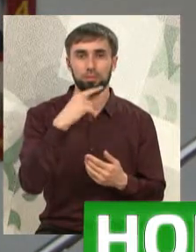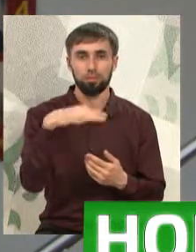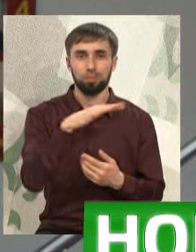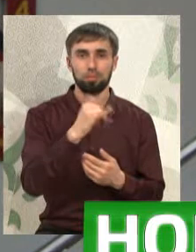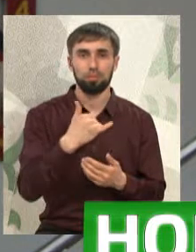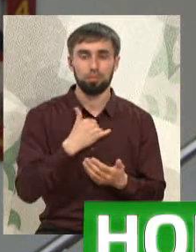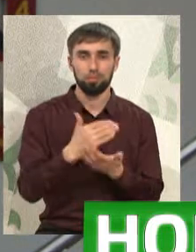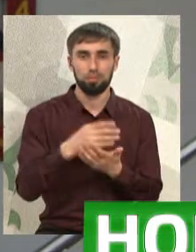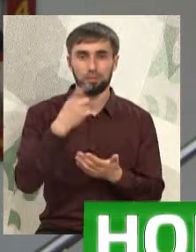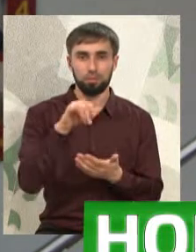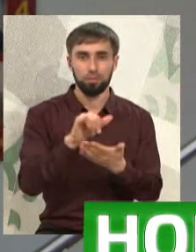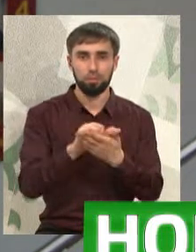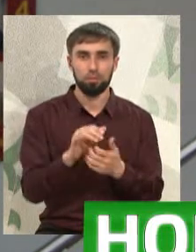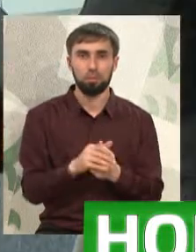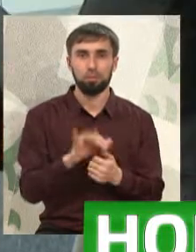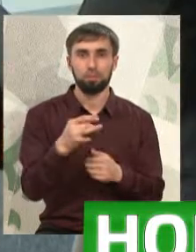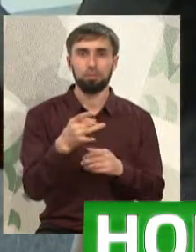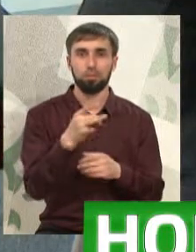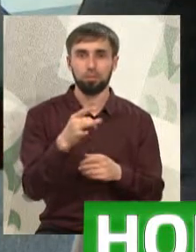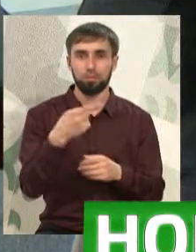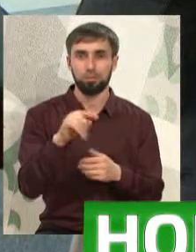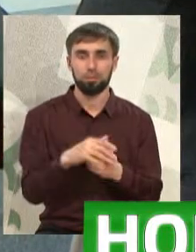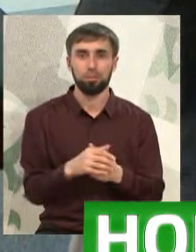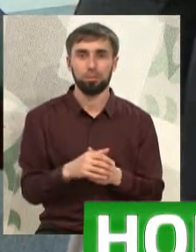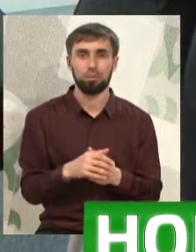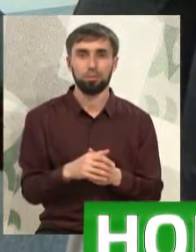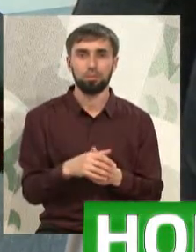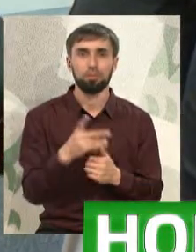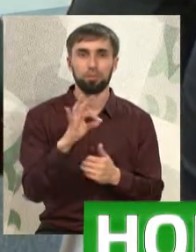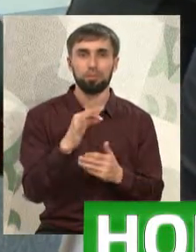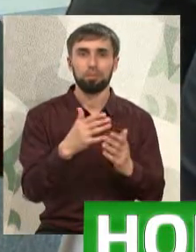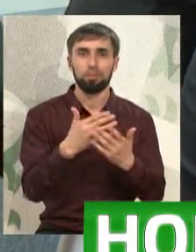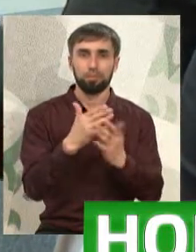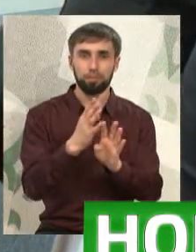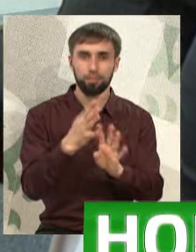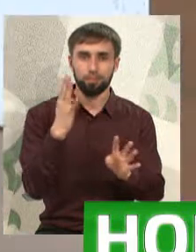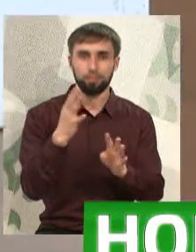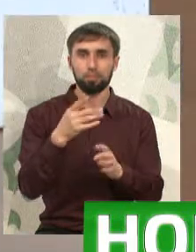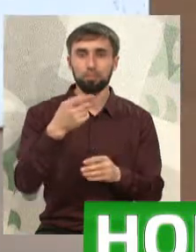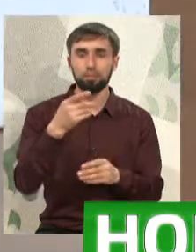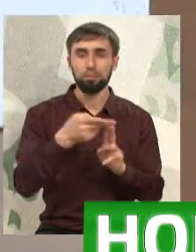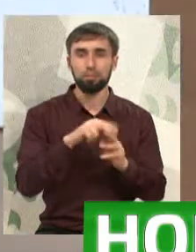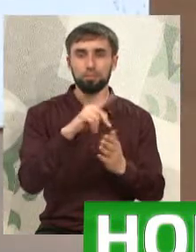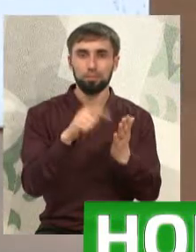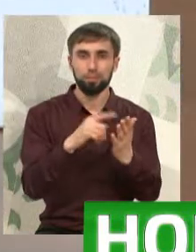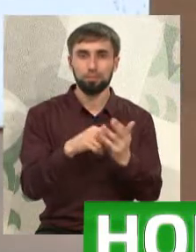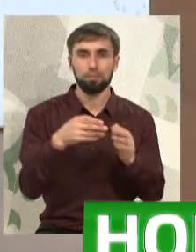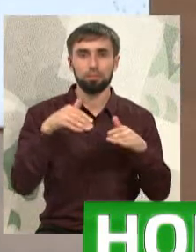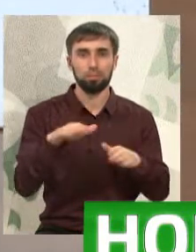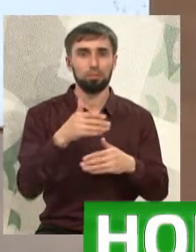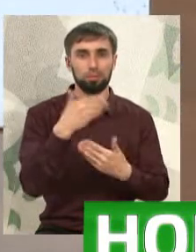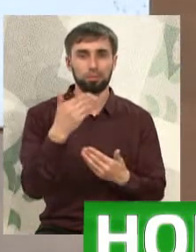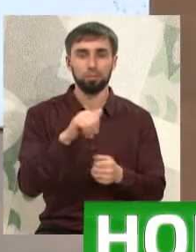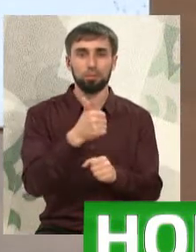который мы распространим, также есть и региональный номер. Правда, ряд организационных вопросов для волонтерского центра остаются нерешенным, главные